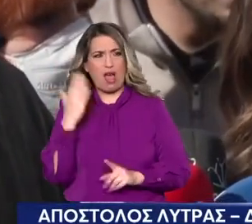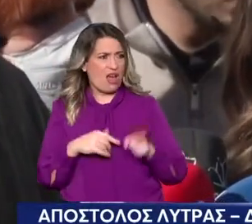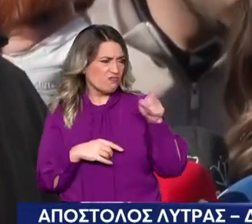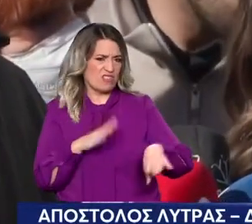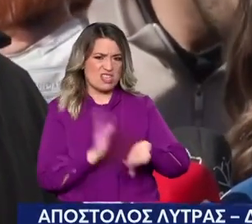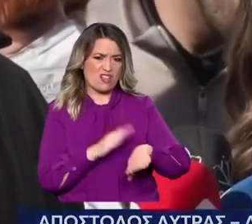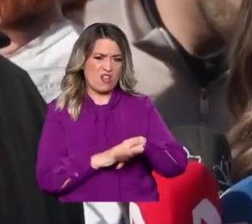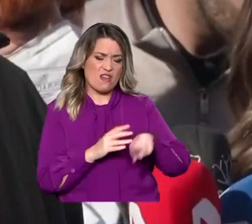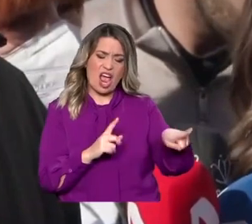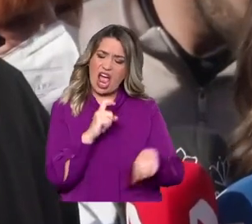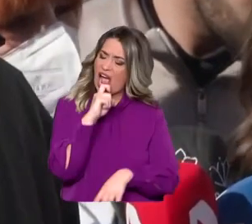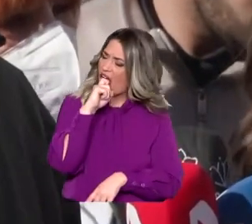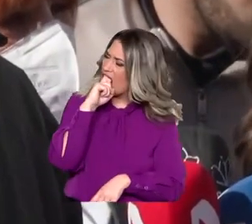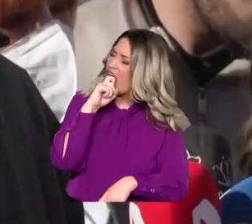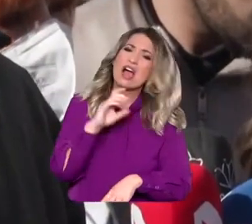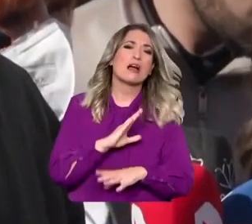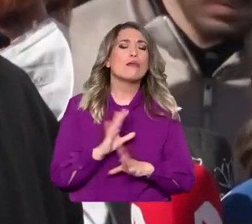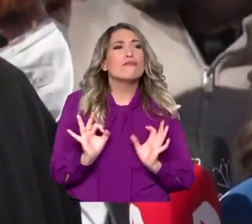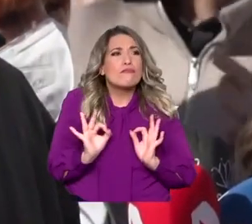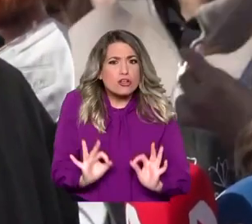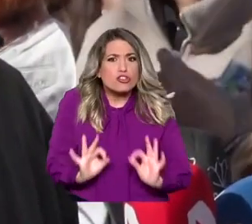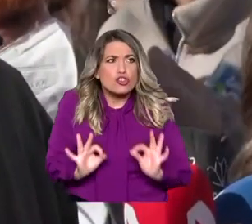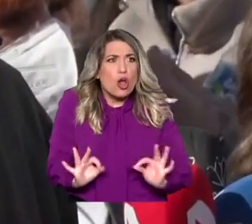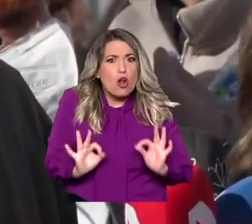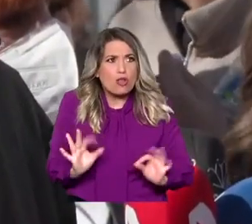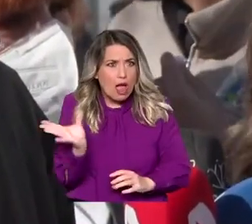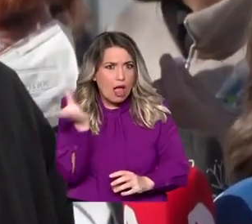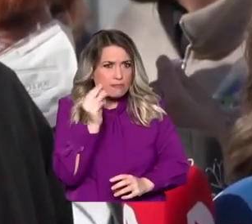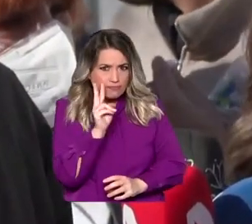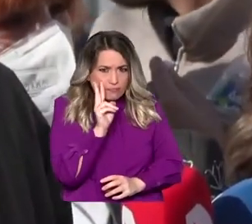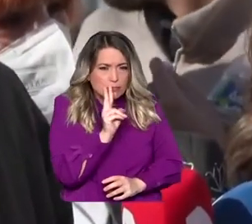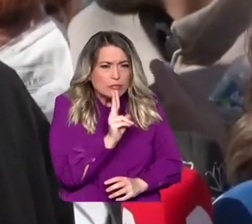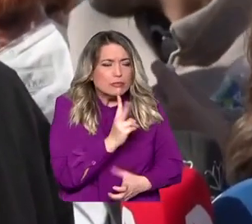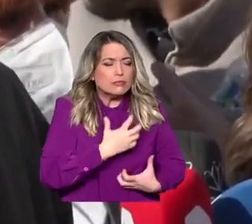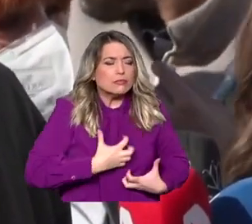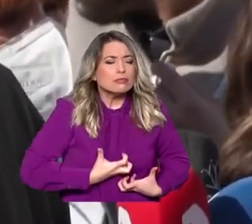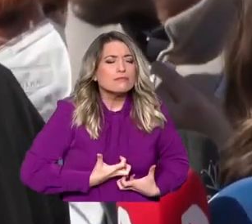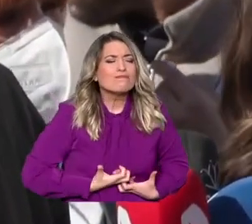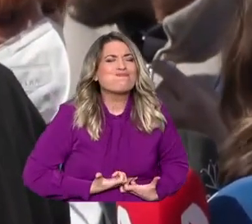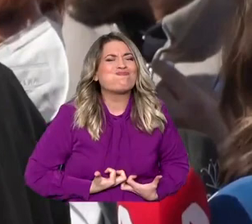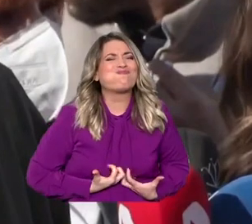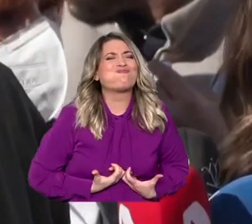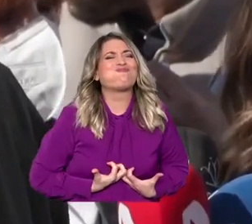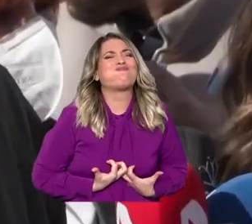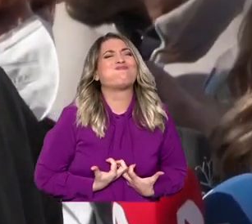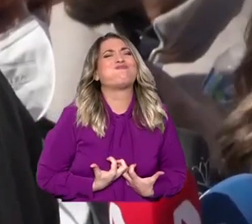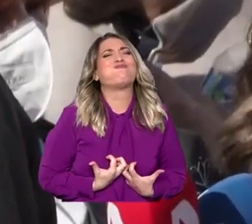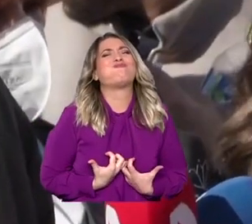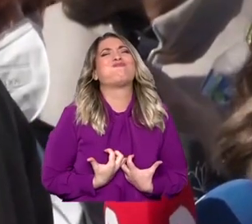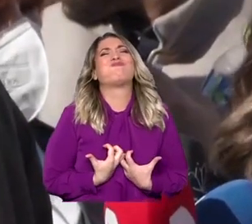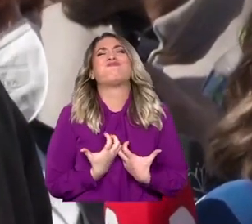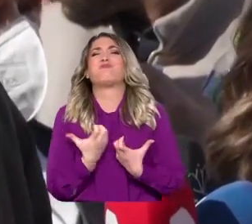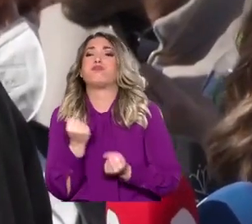που όπως ήταν φυσιολογικό να κάνει ήτανε να προσπαθήσει να ξεφύγει από τον αστυνομικό κλοιό και να